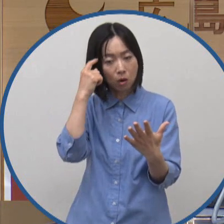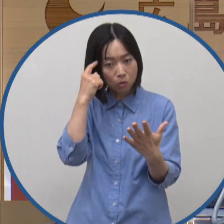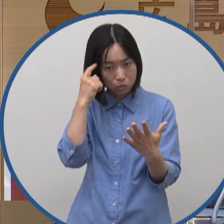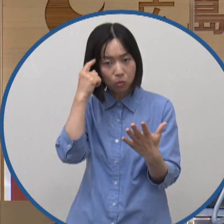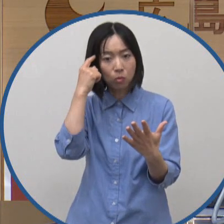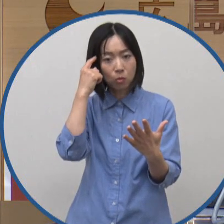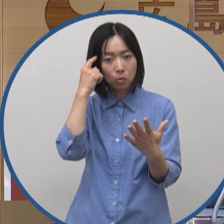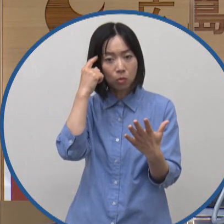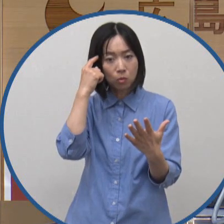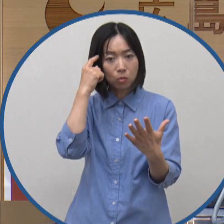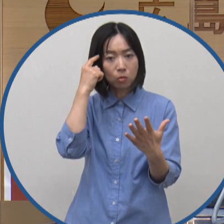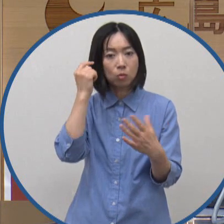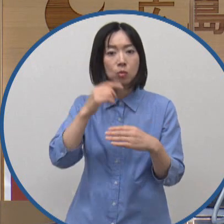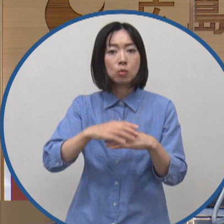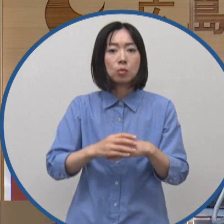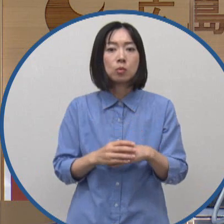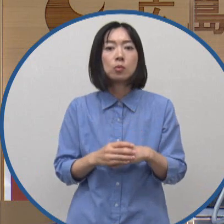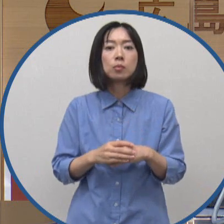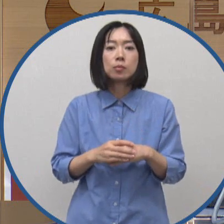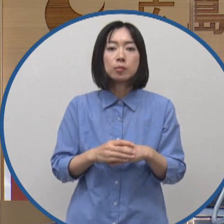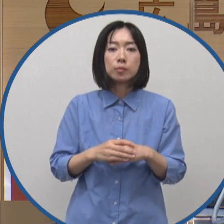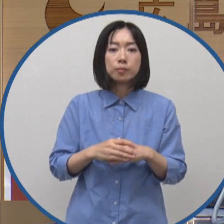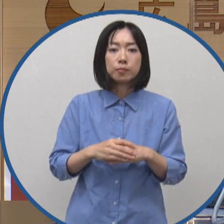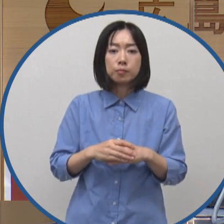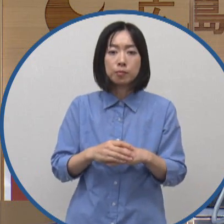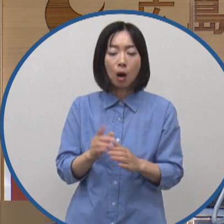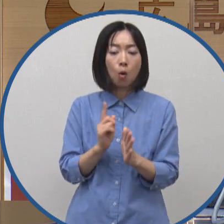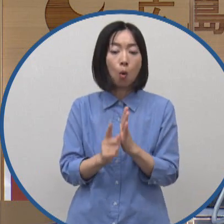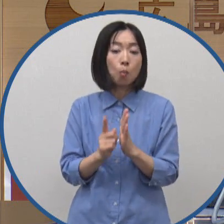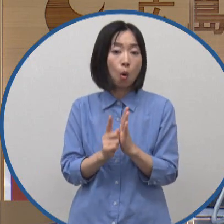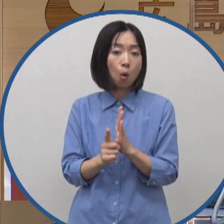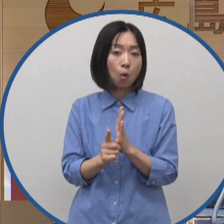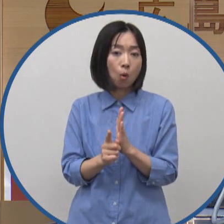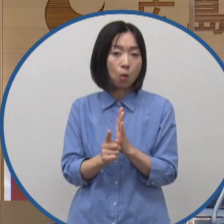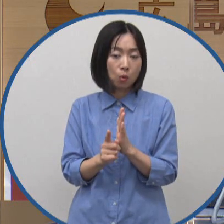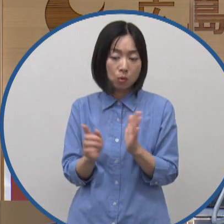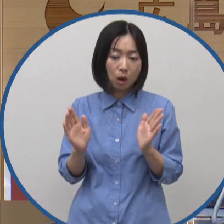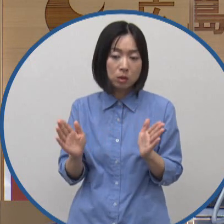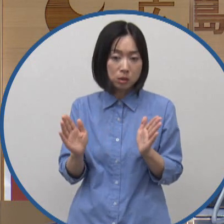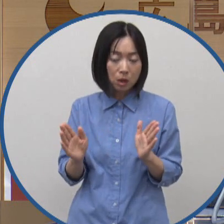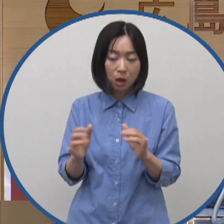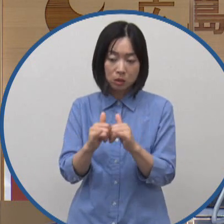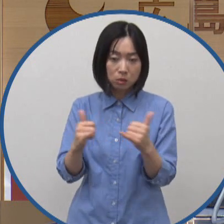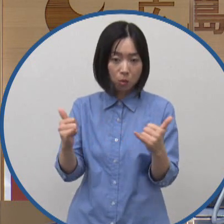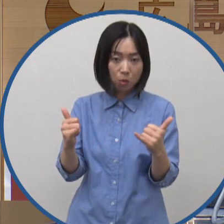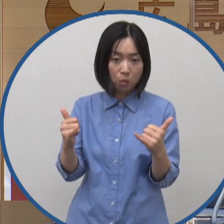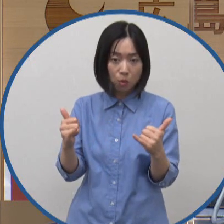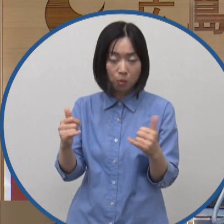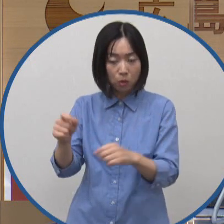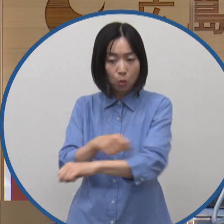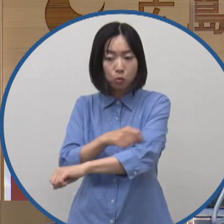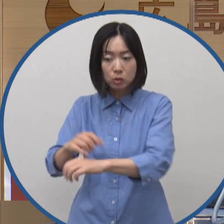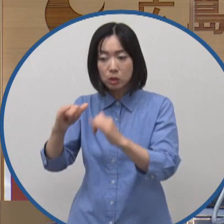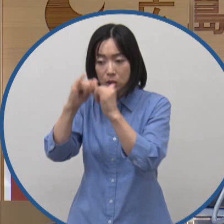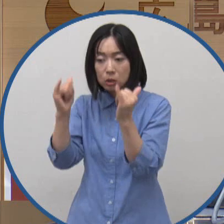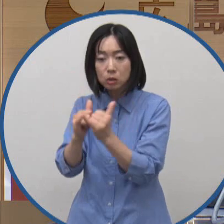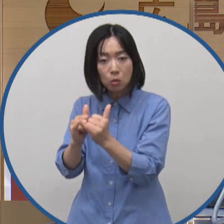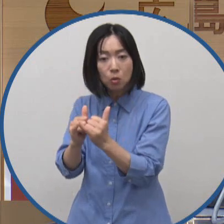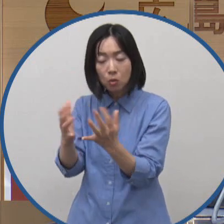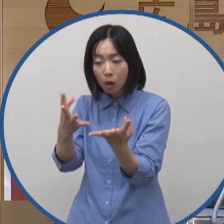らに我々また繰り返し言ってますけど、お盆でやっぱり人がですね、特に人口集中